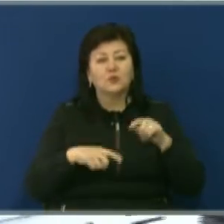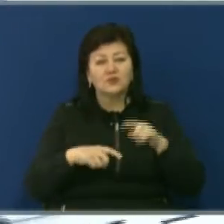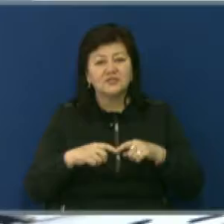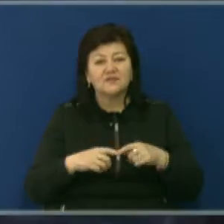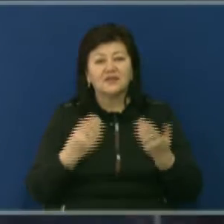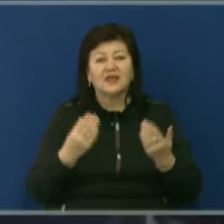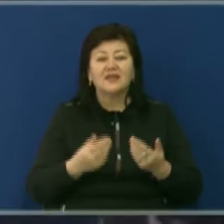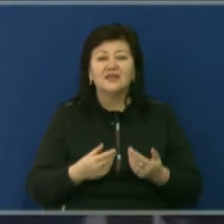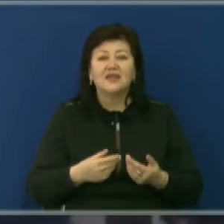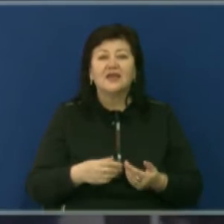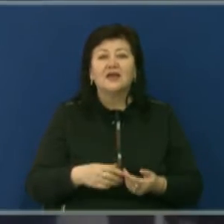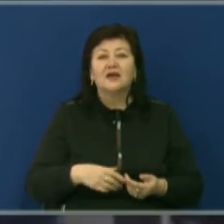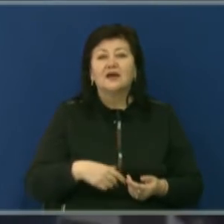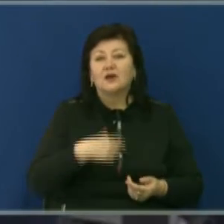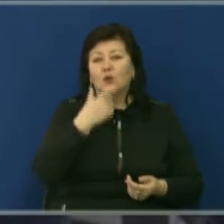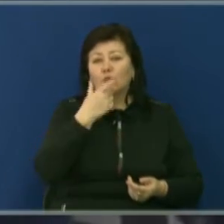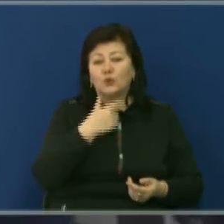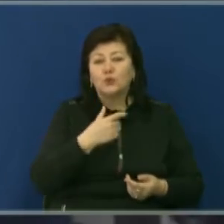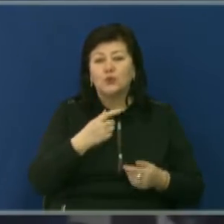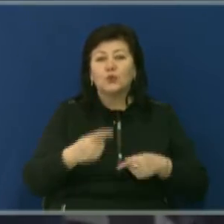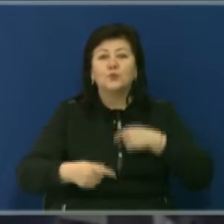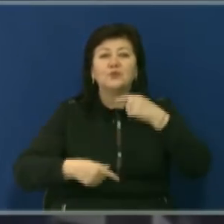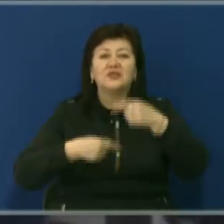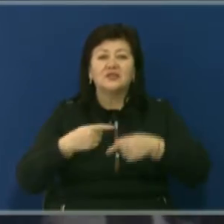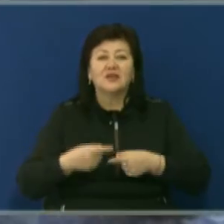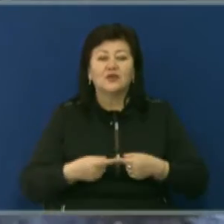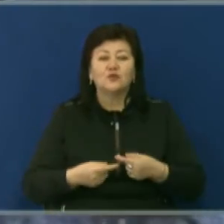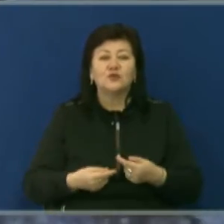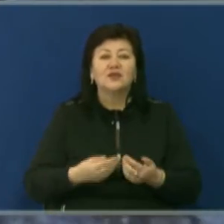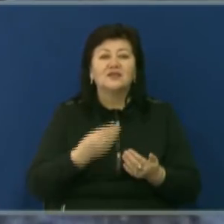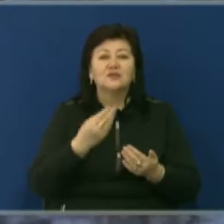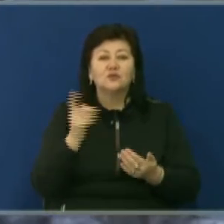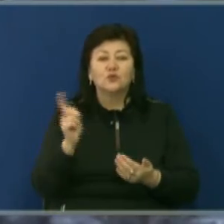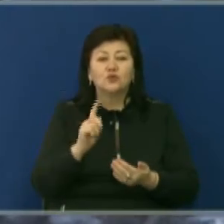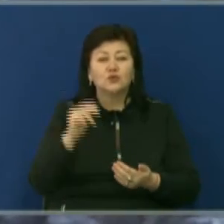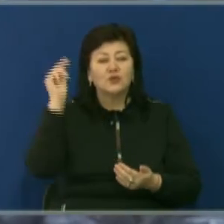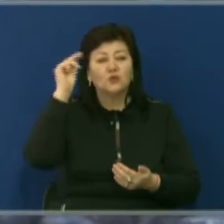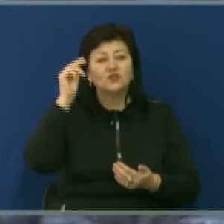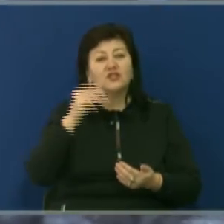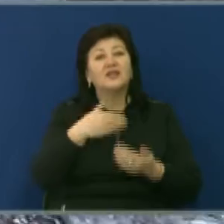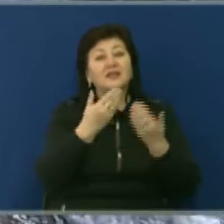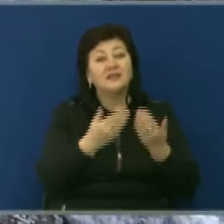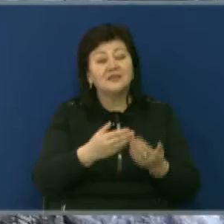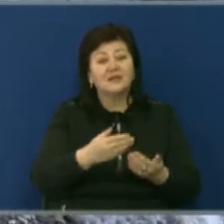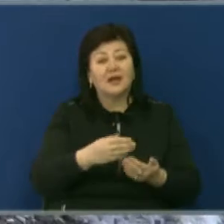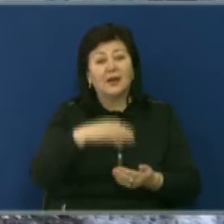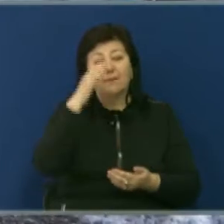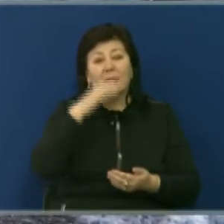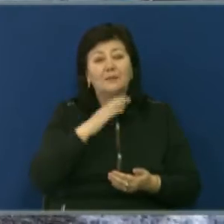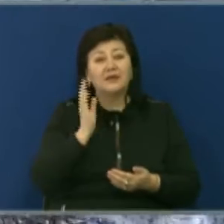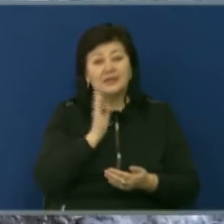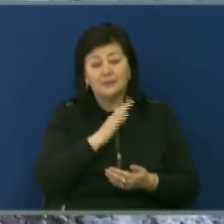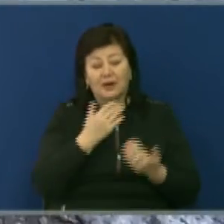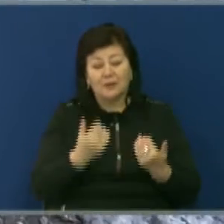сияқты рухани тәрбие беруді естен шығармай. Виктор мен Ольганың осы ұстанымдары балаларына айнымас үлгі. Көп балалы